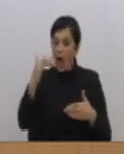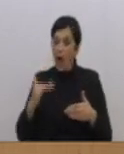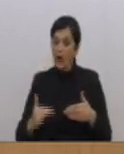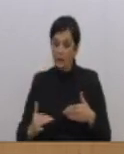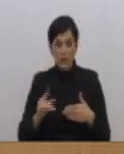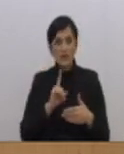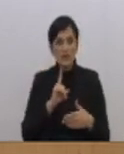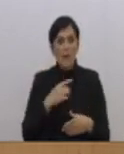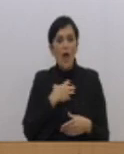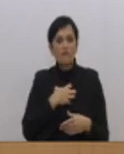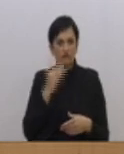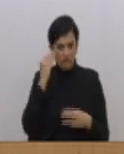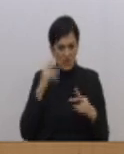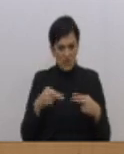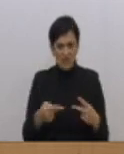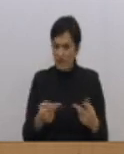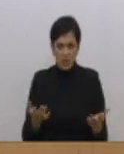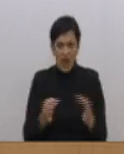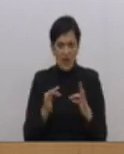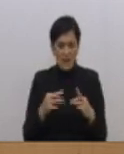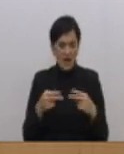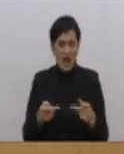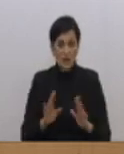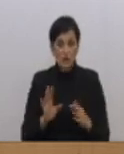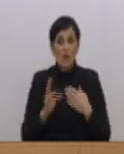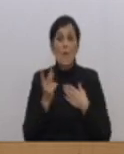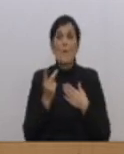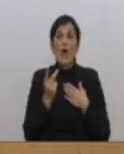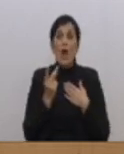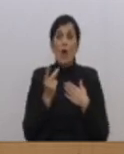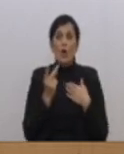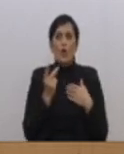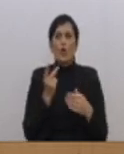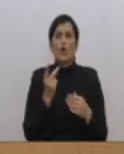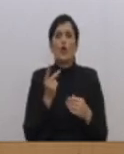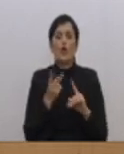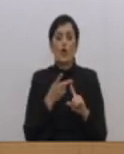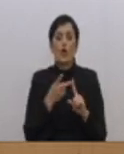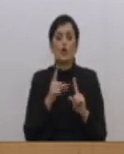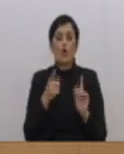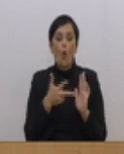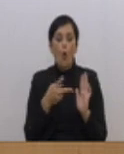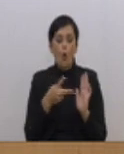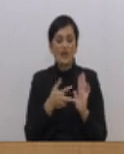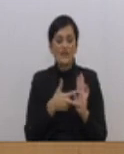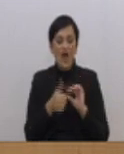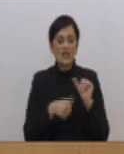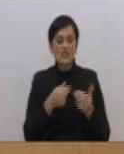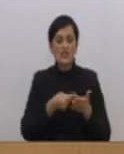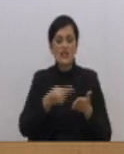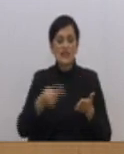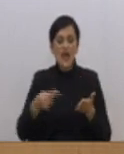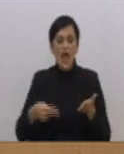რაიმე იცვლება? არაფერი იცვლება. Და მეორე, რატომ 2008 წლის რეზოლუციას თურმე